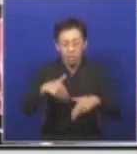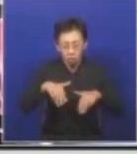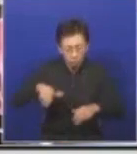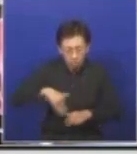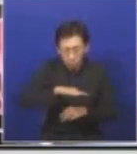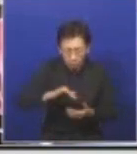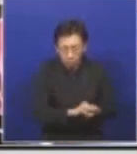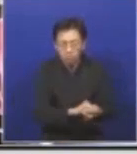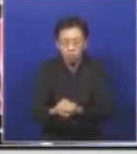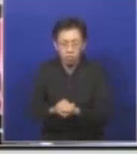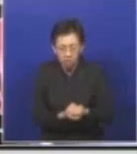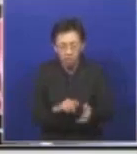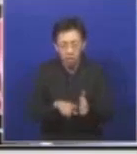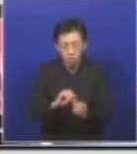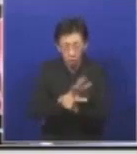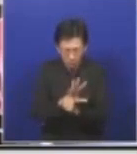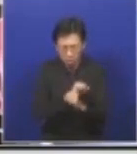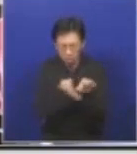ตั้งแต่เมื่อถึงวันต้องเสียสละเพื่อประเทศชาติร่วมปราบโรคร้ายโควิช19